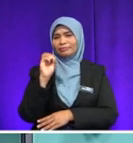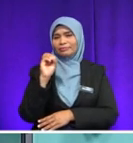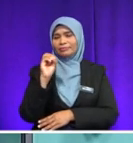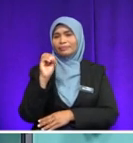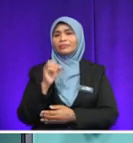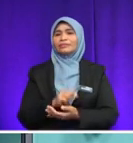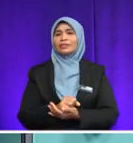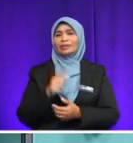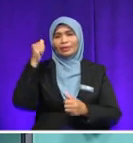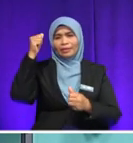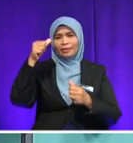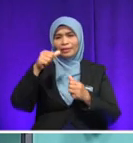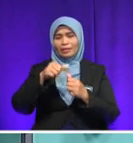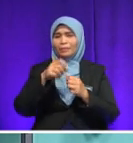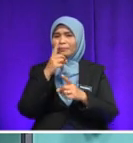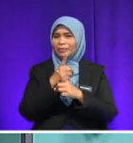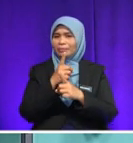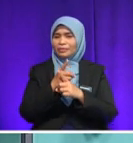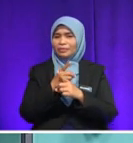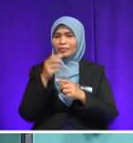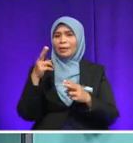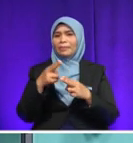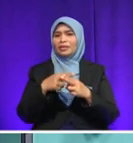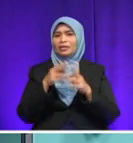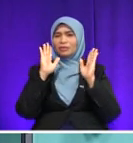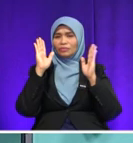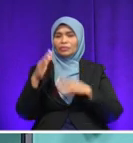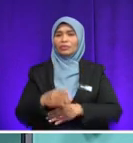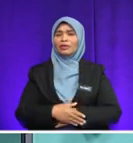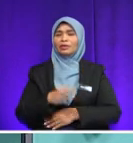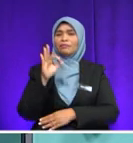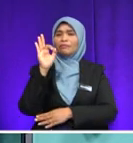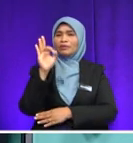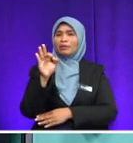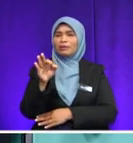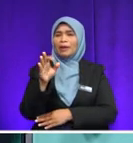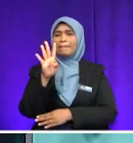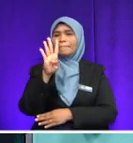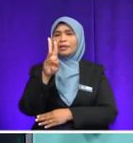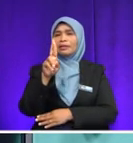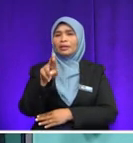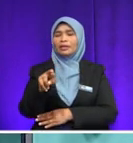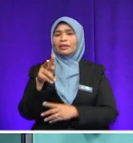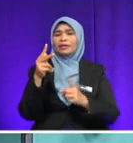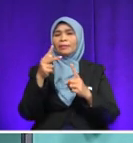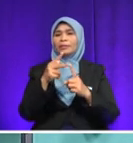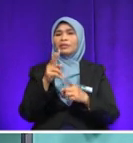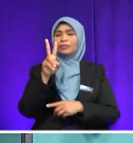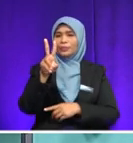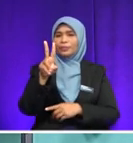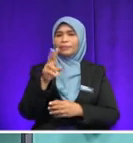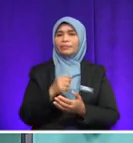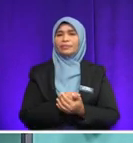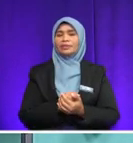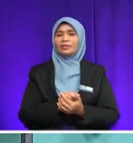ingat betul-betul masuk dia memendekkan salat fardu Nah ya empat rakaat kepada dua rakaat membaca biasa